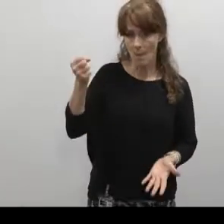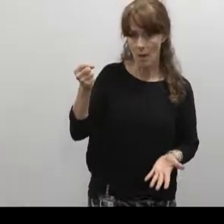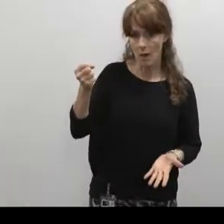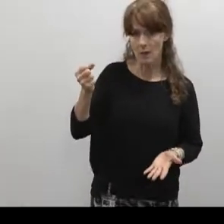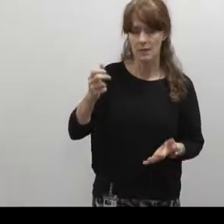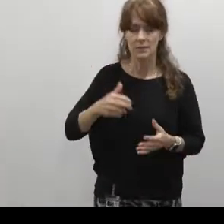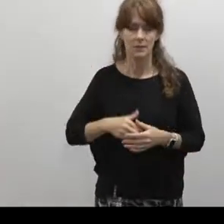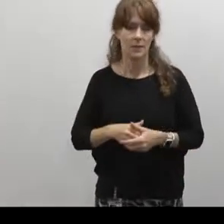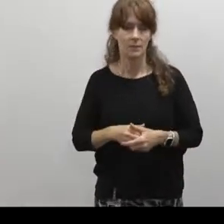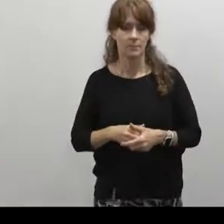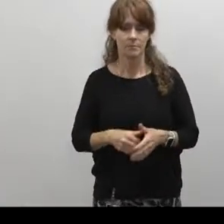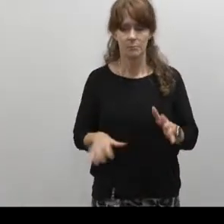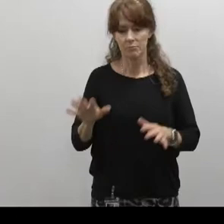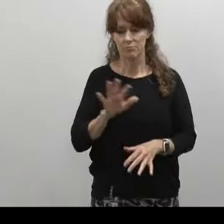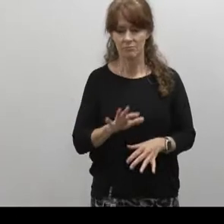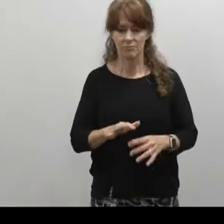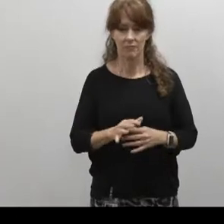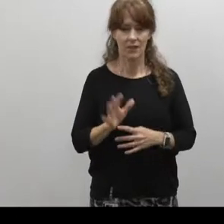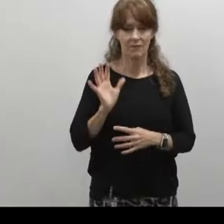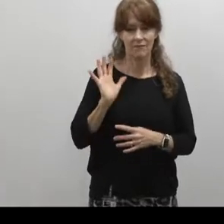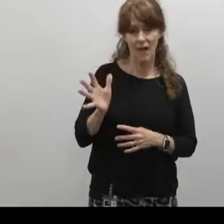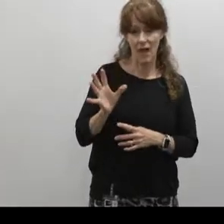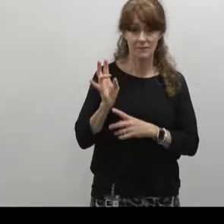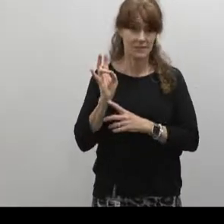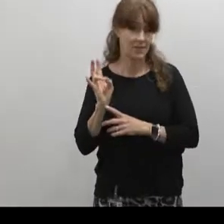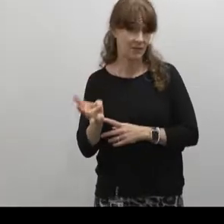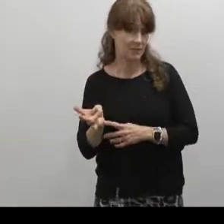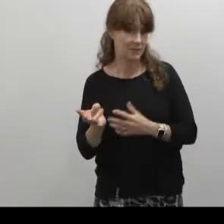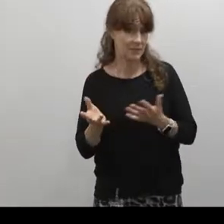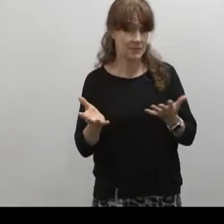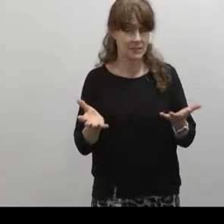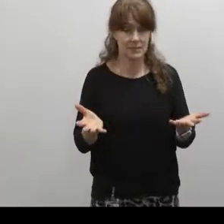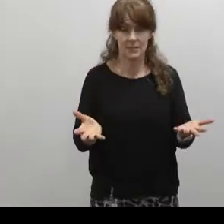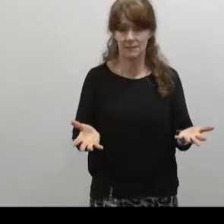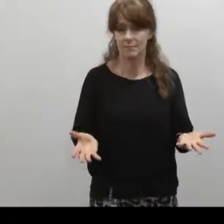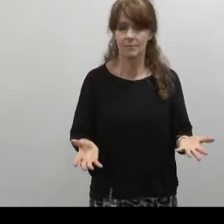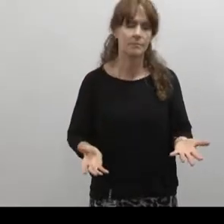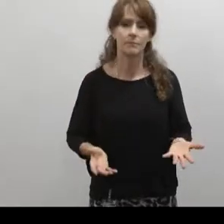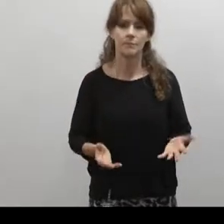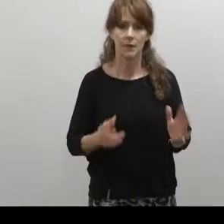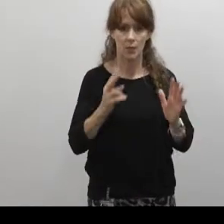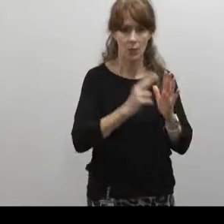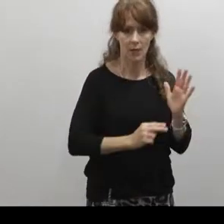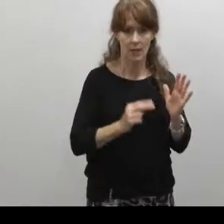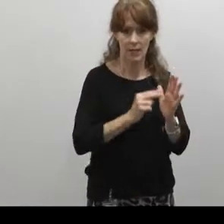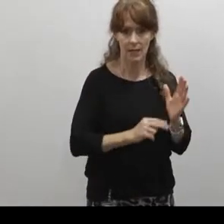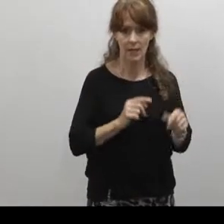mấy bạn nuông một ai miền phía đó cha nơi con sân đi mùi mùi đại bàn từ riêng